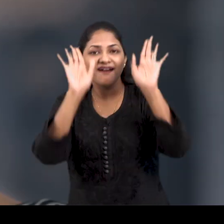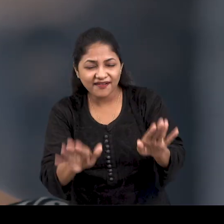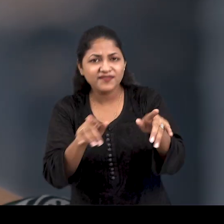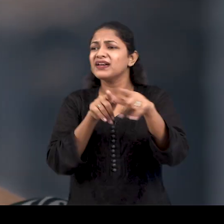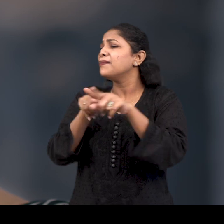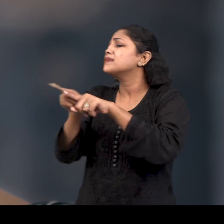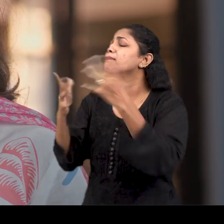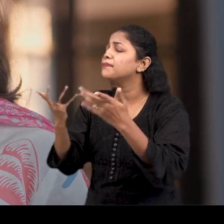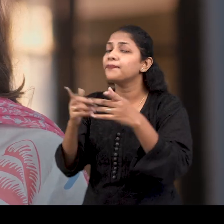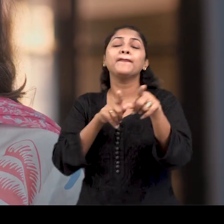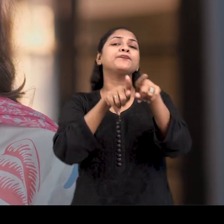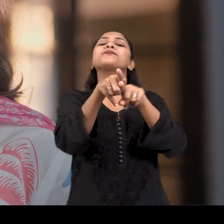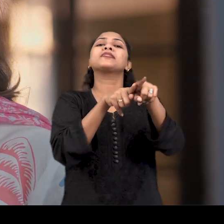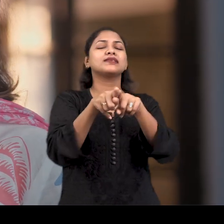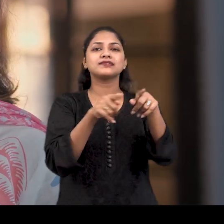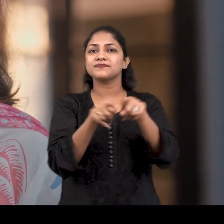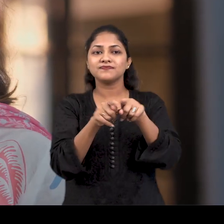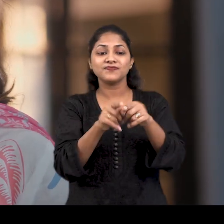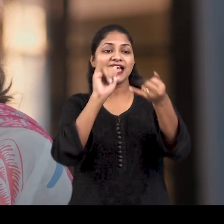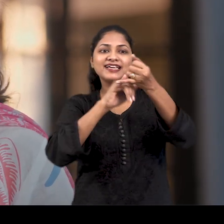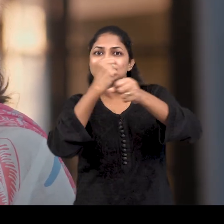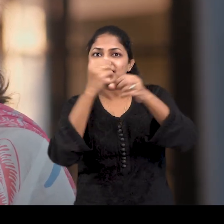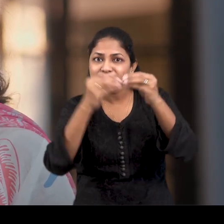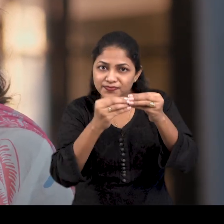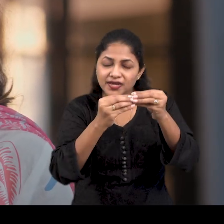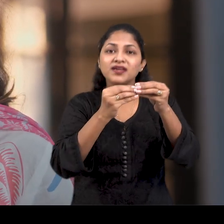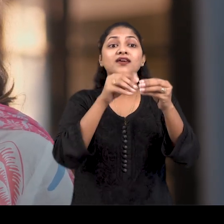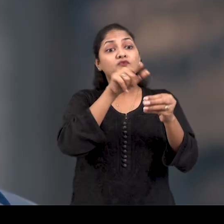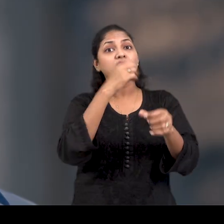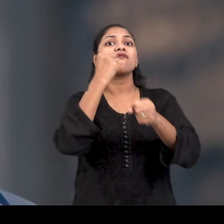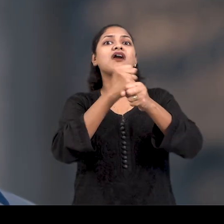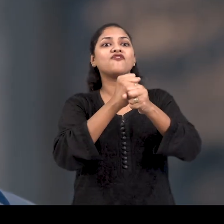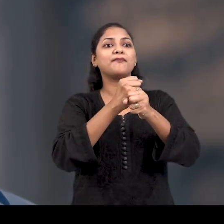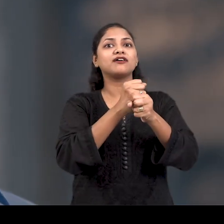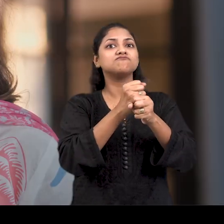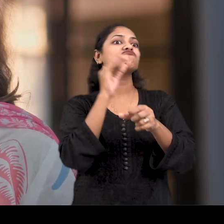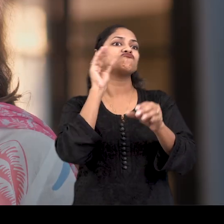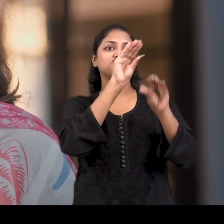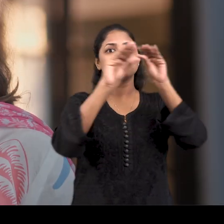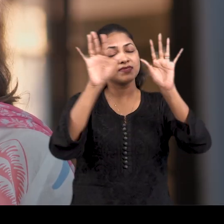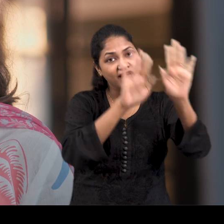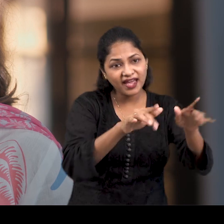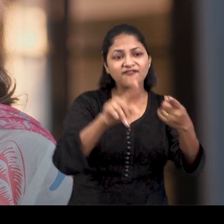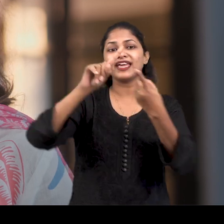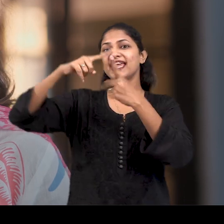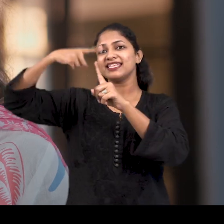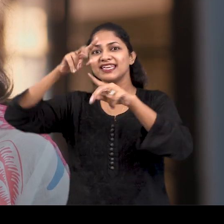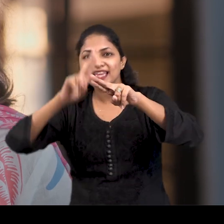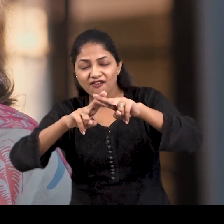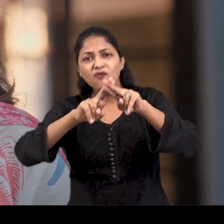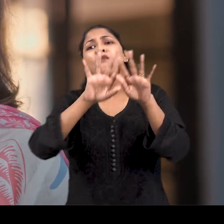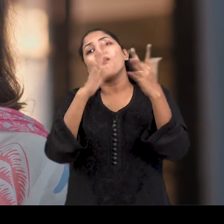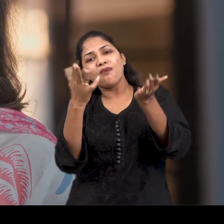പപ്പ. എന്നുവെച്ചാ സോവറിൻ ഗോൾഡ് ബോണ്ടുകൾ, സർക്കാർ സെക്യൂരിറ്റികൾ, എക്സ്ചേഞ്ച് ട്രേഡഡ് ഫണ്ടുകൾ